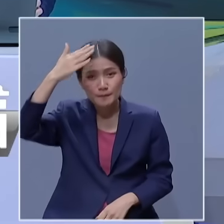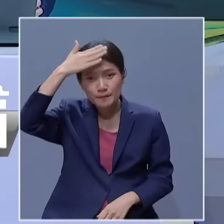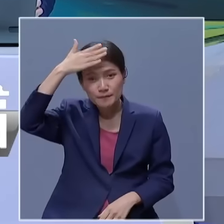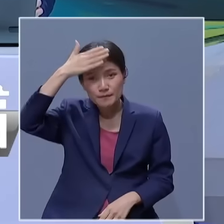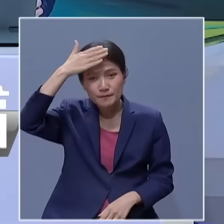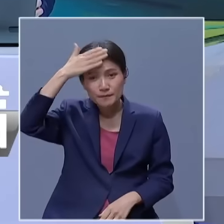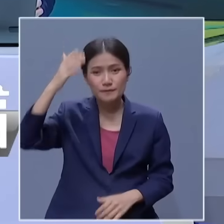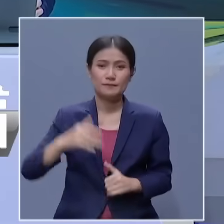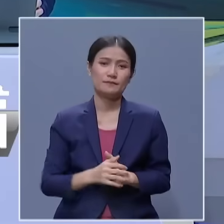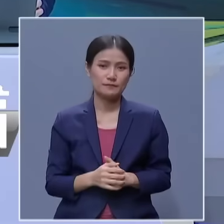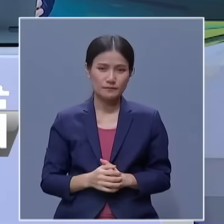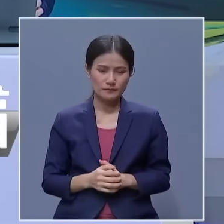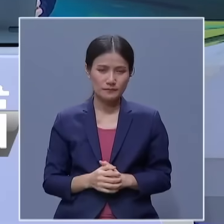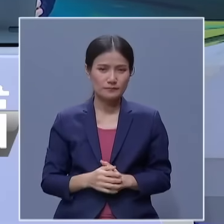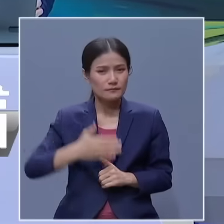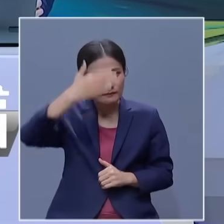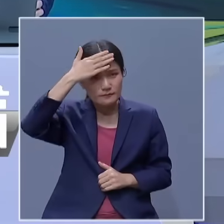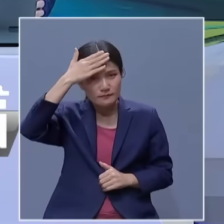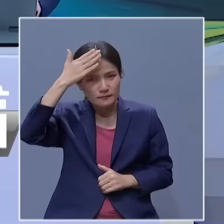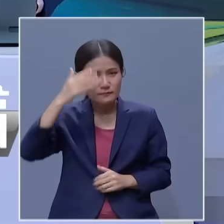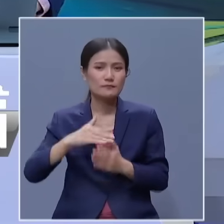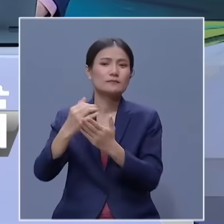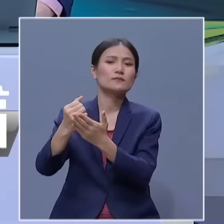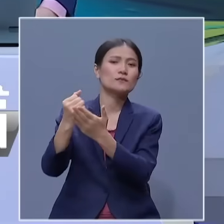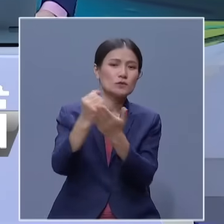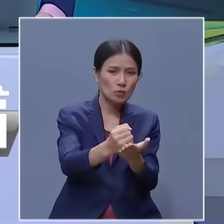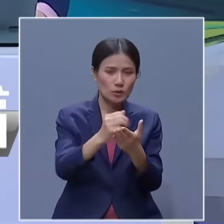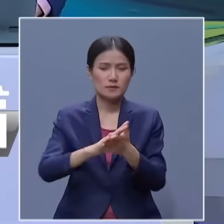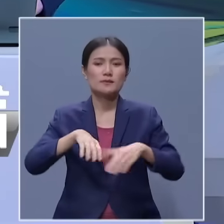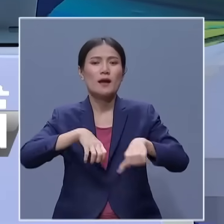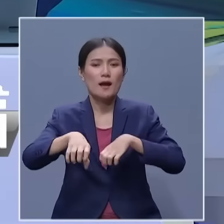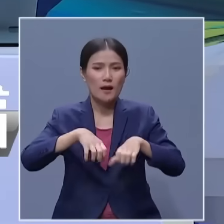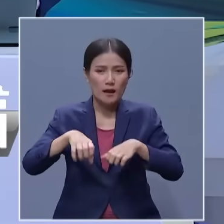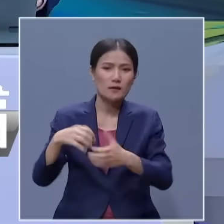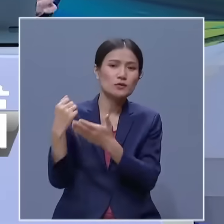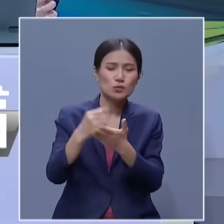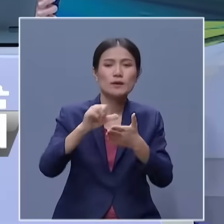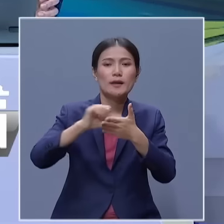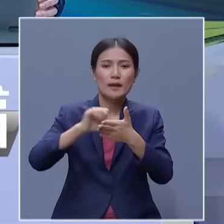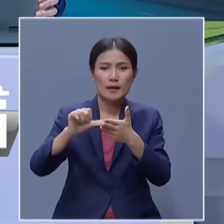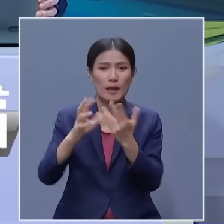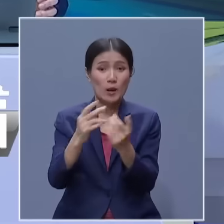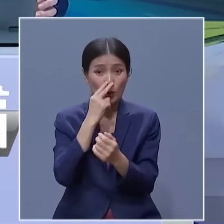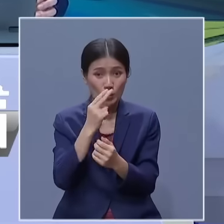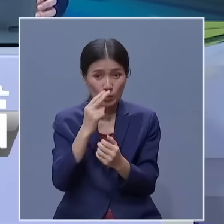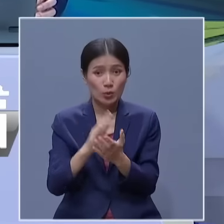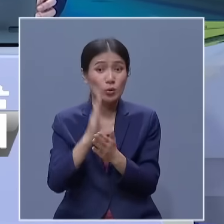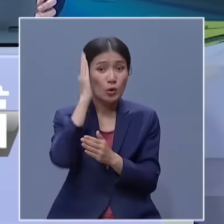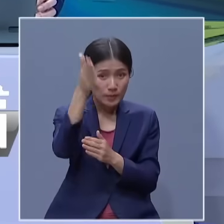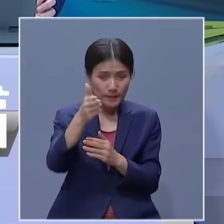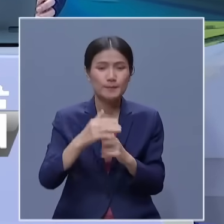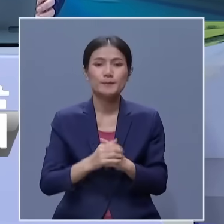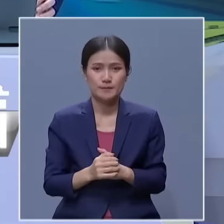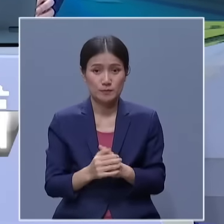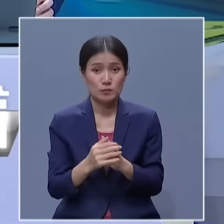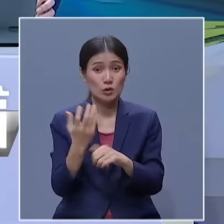รายชื่อมาเยอะเลย ต้องมาช่วยจัดการเรื่องนี้นะเรื่องของผู้มีอิทธิพลเรื่องของมาเฟียเนี่ยนะครับเดี๋ยวรอติดตามความคืบหน้าคดีนี้กันต่